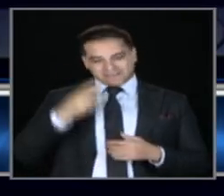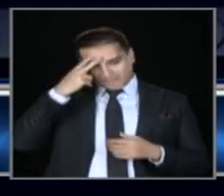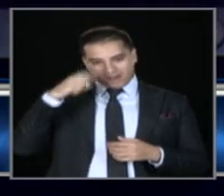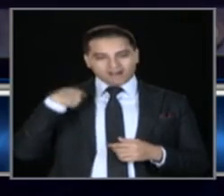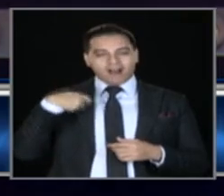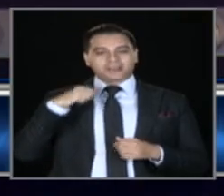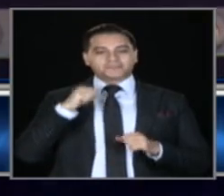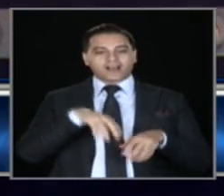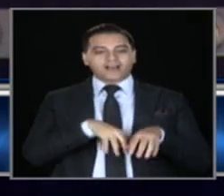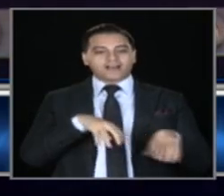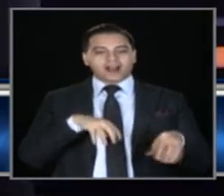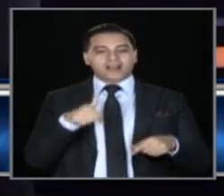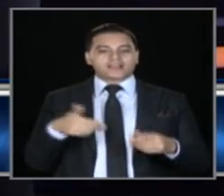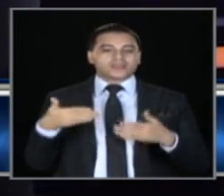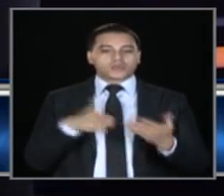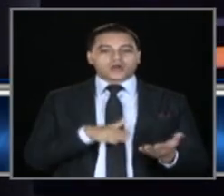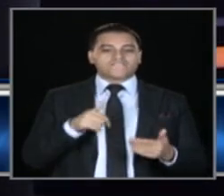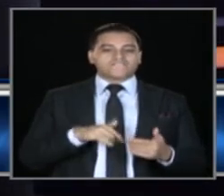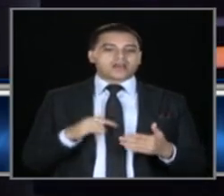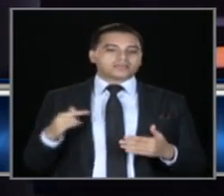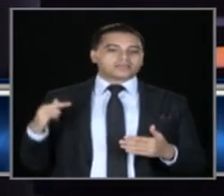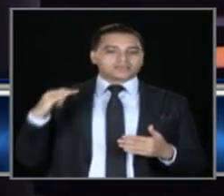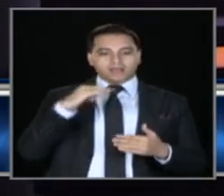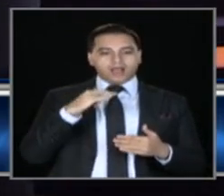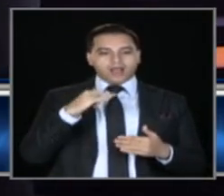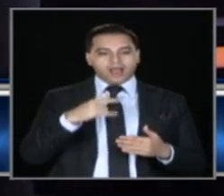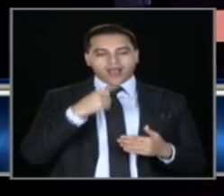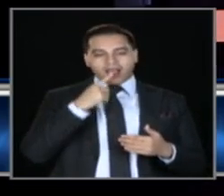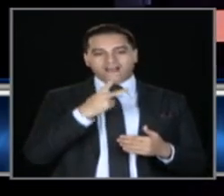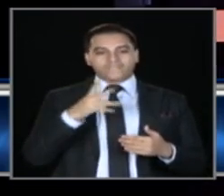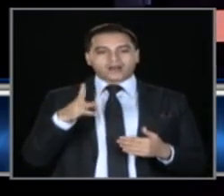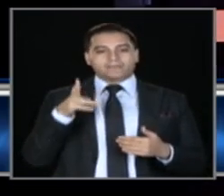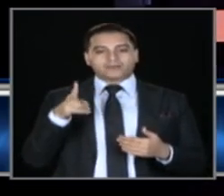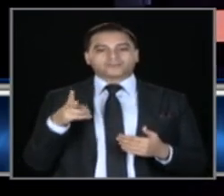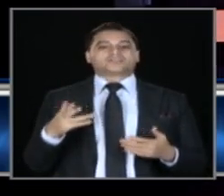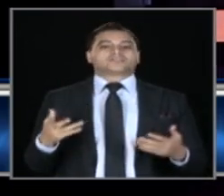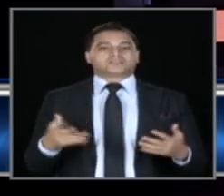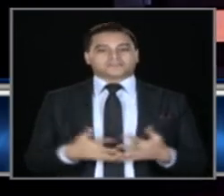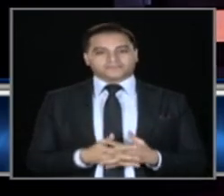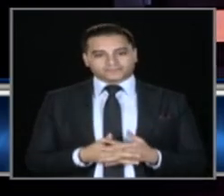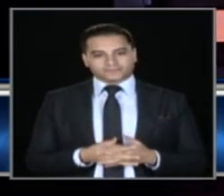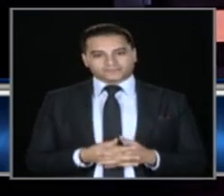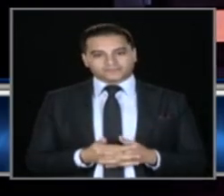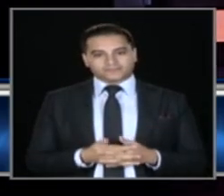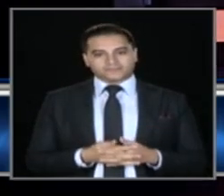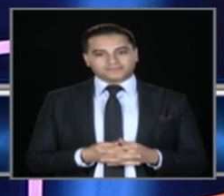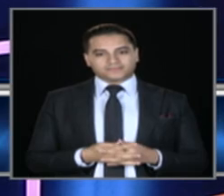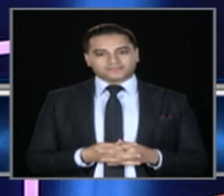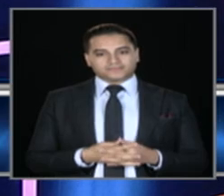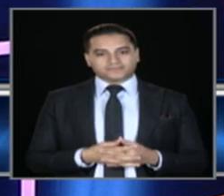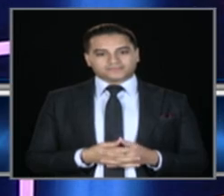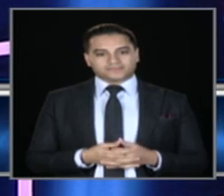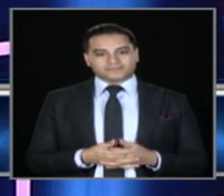من هو الرئيس الإيراني الذي توفي في تحطم طائرة عام